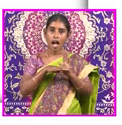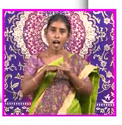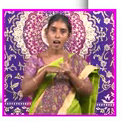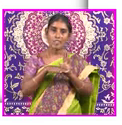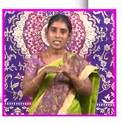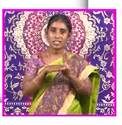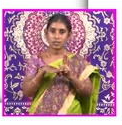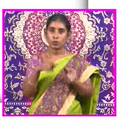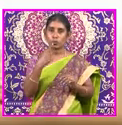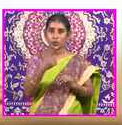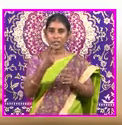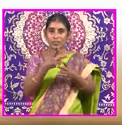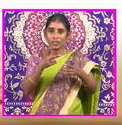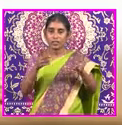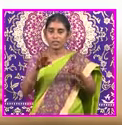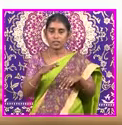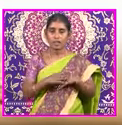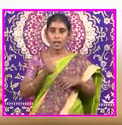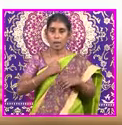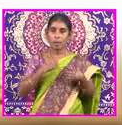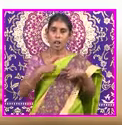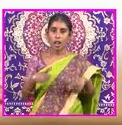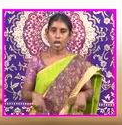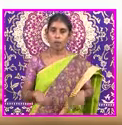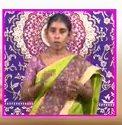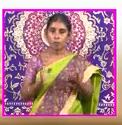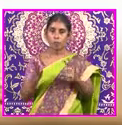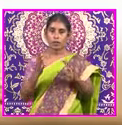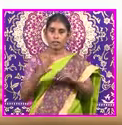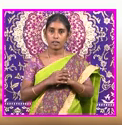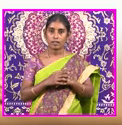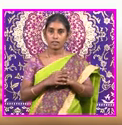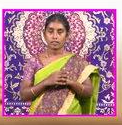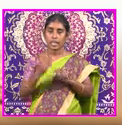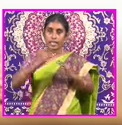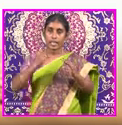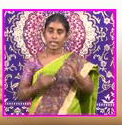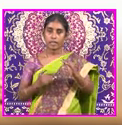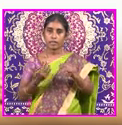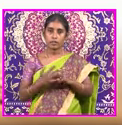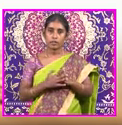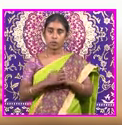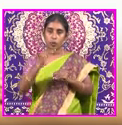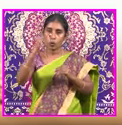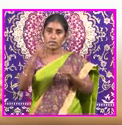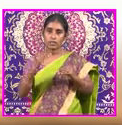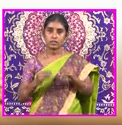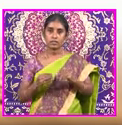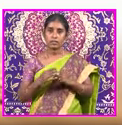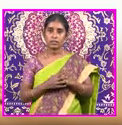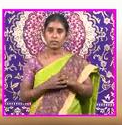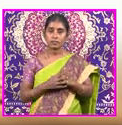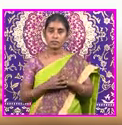இதுவே வந்து வளிமண்டலத்தில் உள்ள மேலடுக்கான தெர்மோஸ்பியர், அது பேரே தெர்மோனாவே நமக்கு மீனிங் என்னன்னு தெரியும், வெப்பம் அதிகமுள்ள